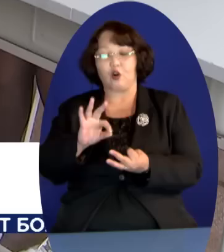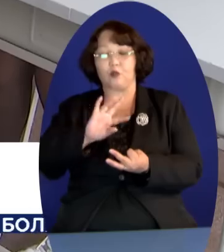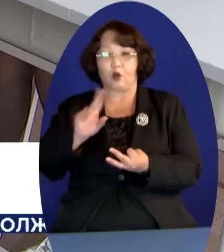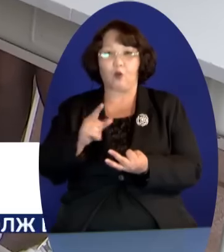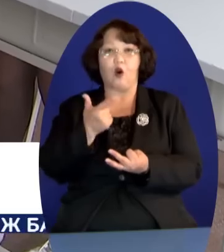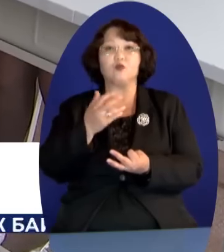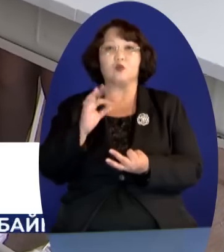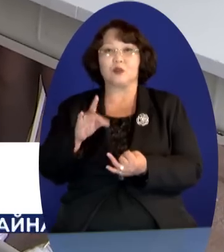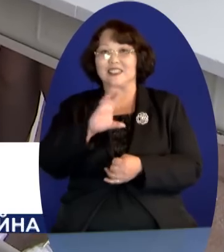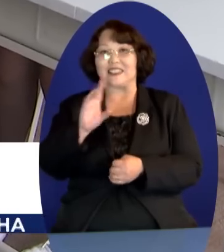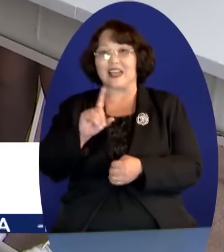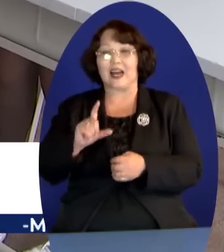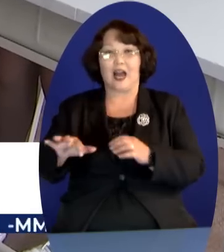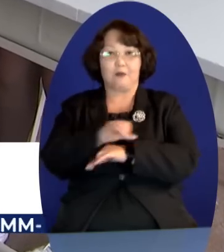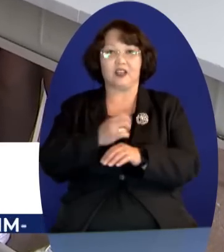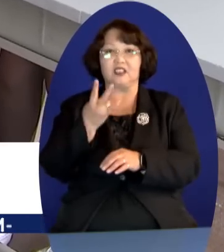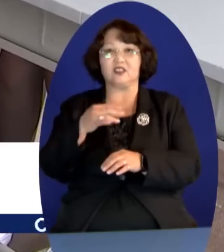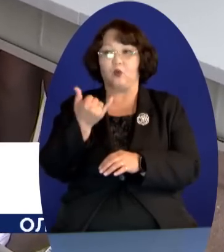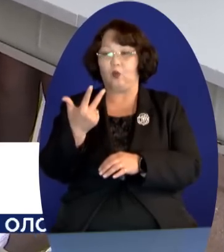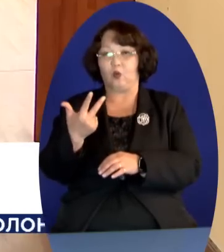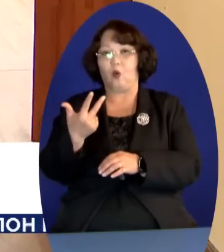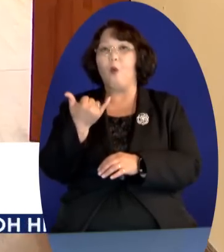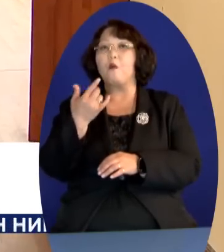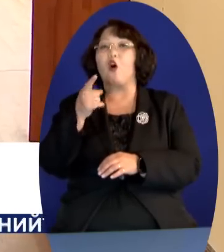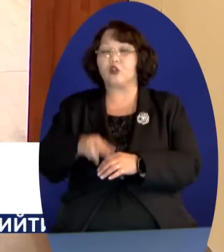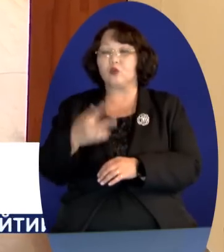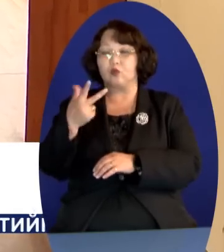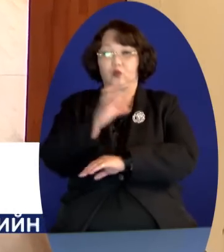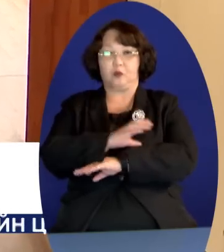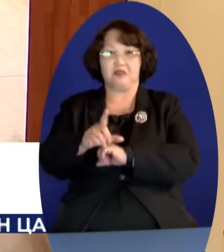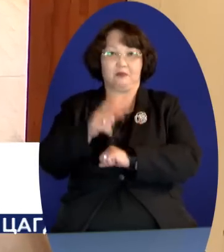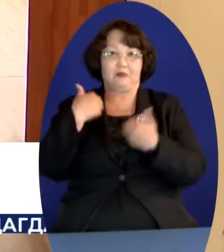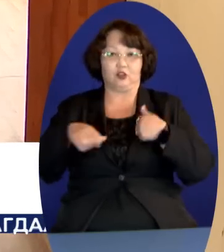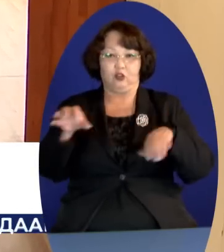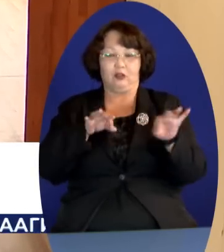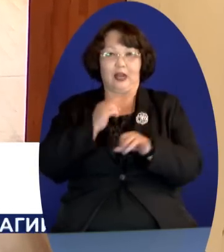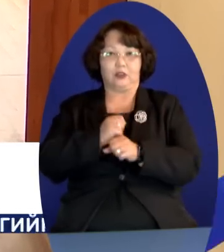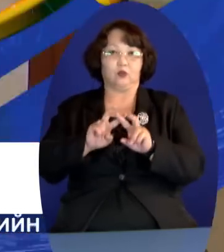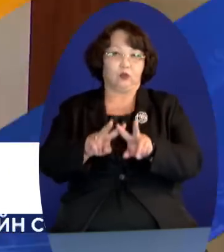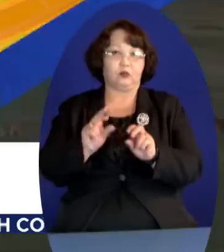Говьсөмбөр, Сэлэнг аймагуудын болон нийслэлийн 3 сургууль мэрэгжилтэн багш нарыг сонгон ажилуулхаар болжээ.